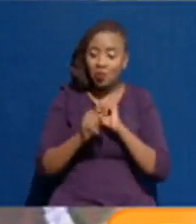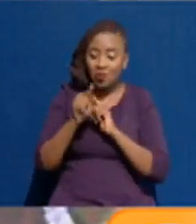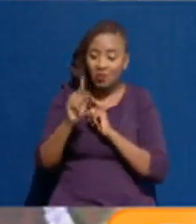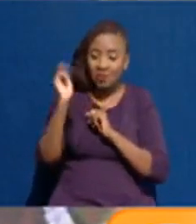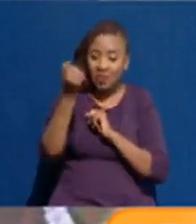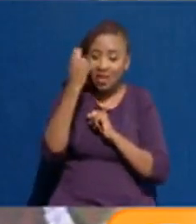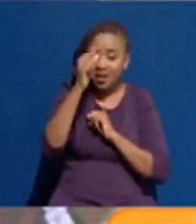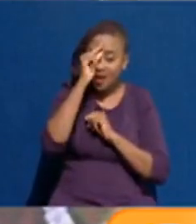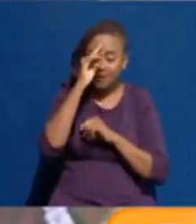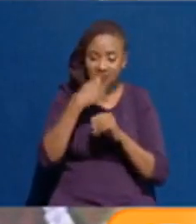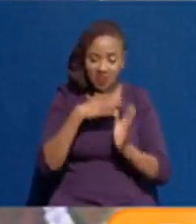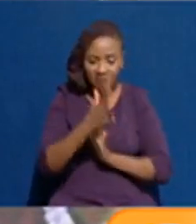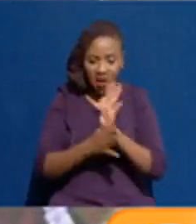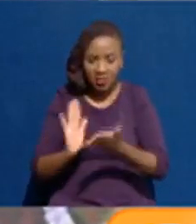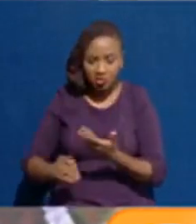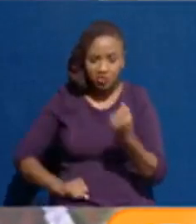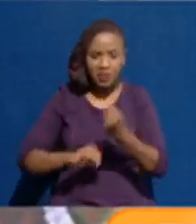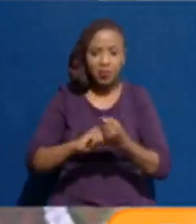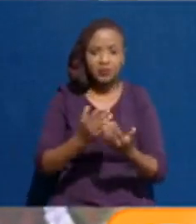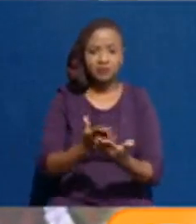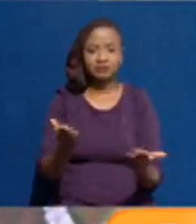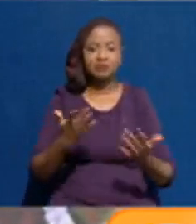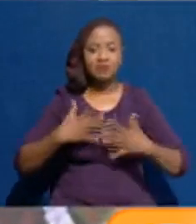Wakenya kukabiliana na hali ngumu ya kiuchumi.